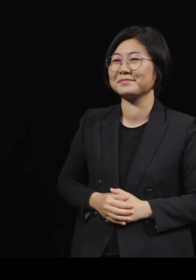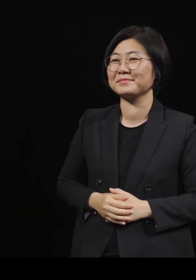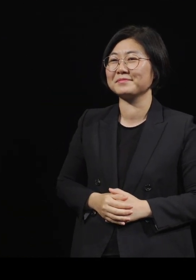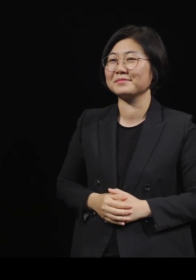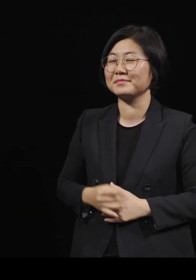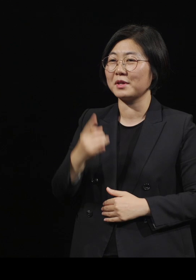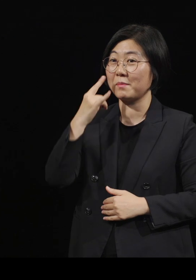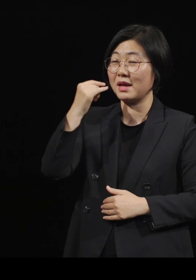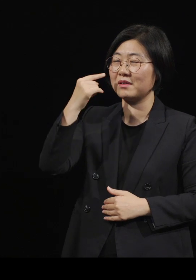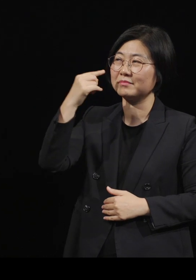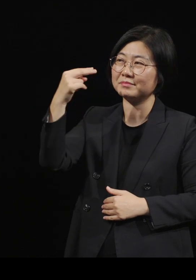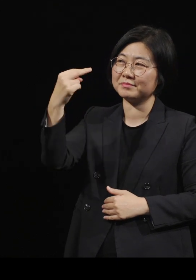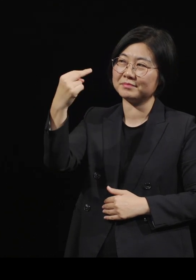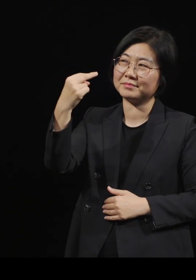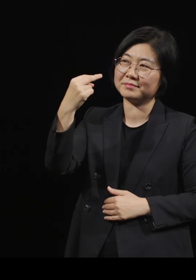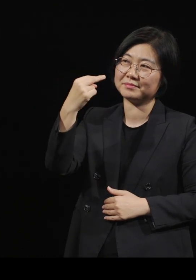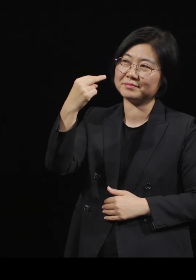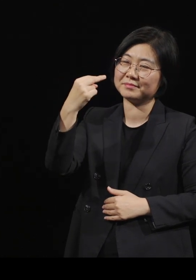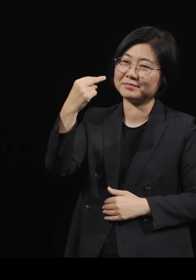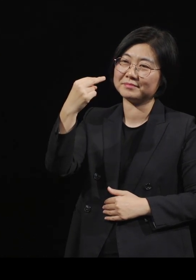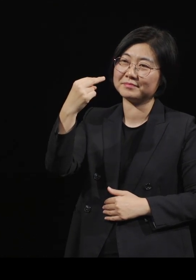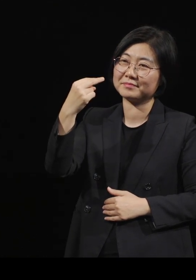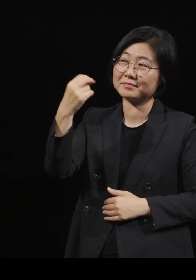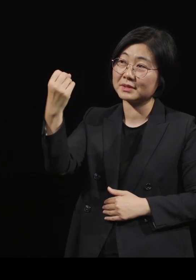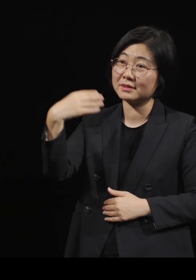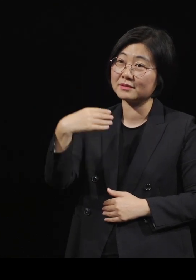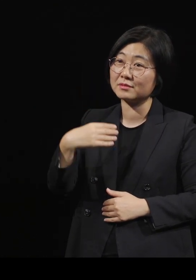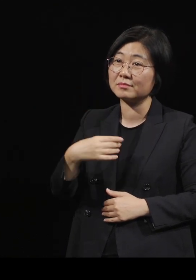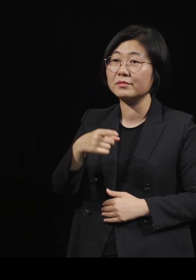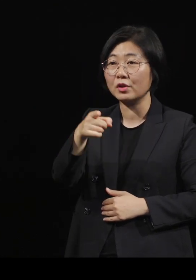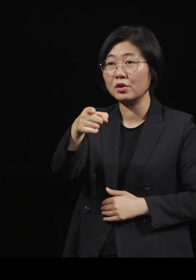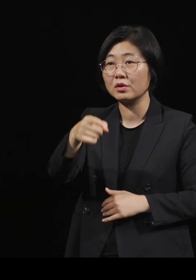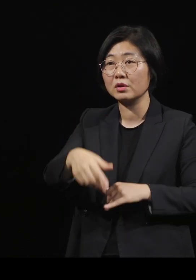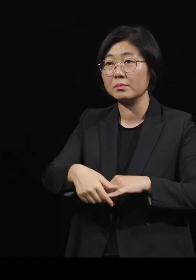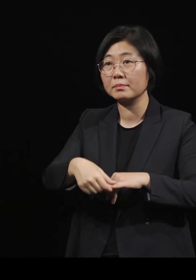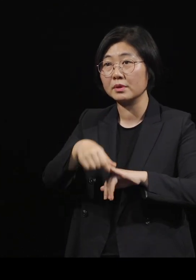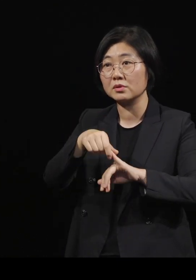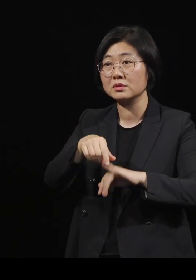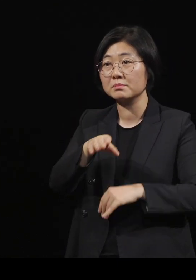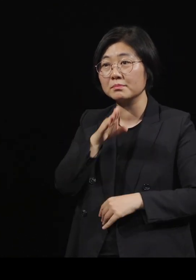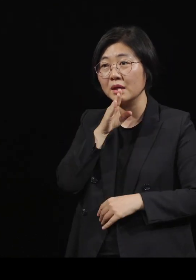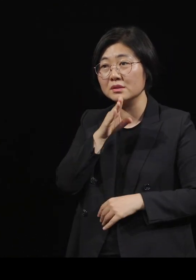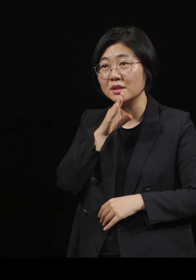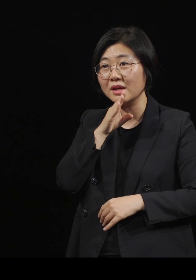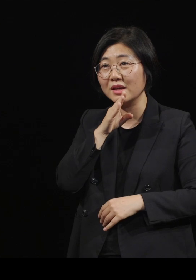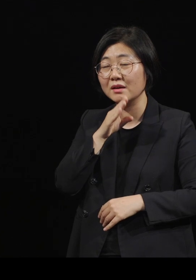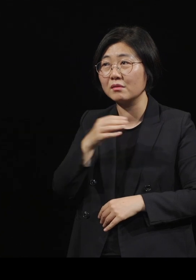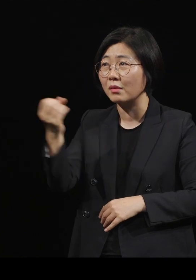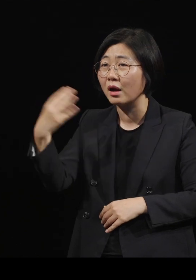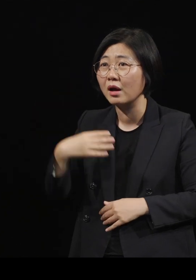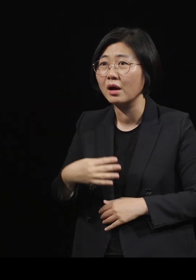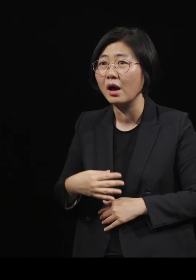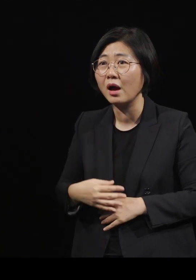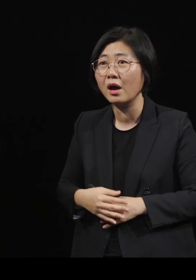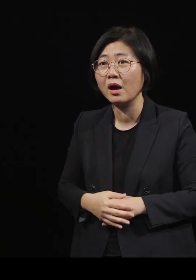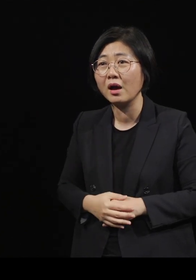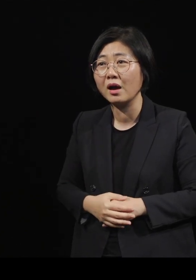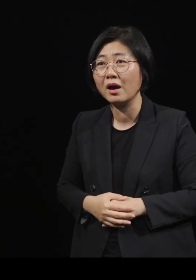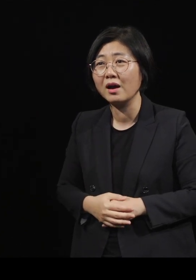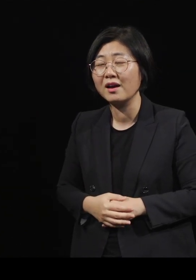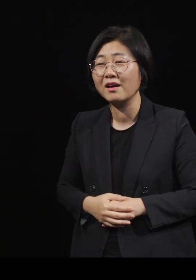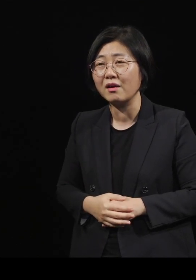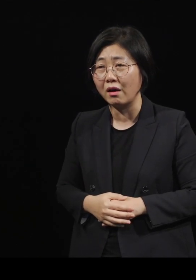제 눈을 많이 쳐다보시면서 너 병 맞아 라고 하시는 거예요.